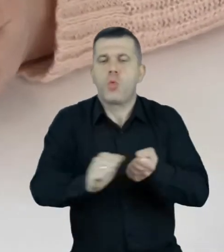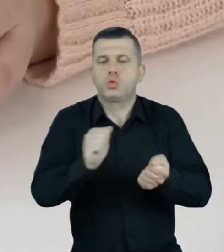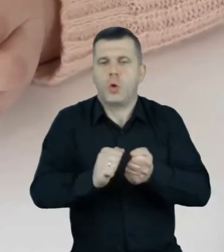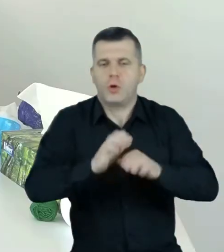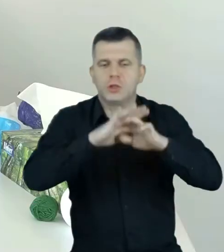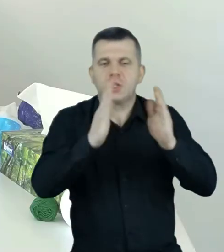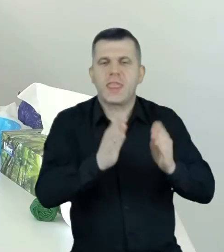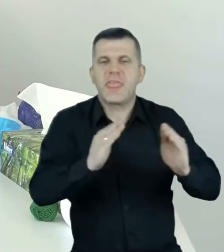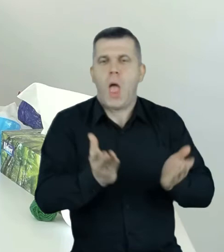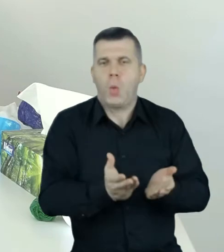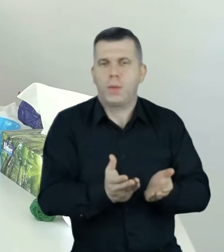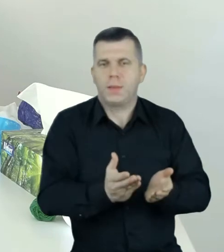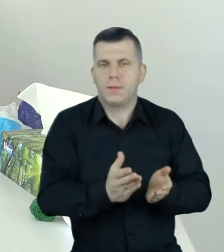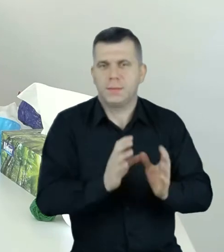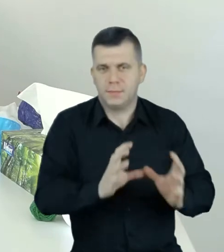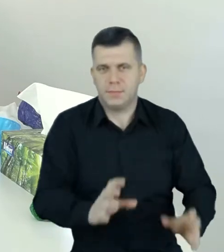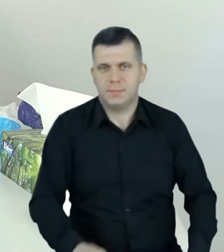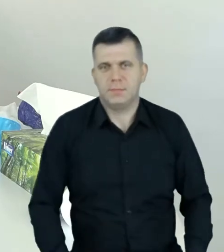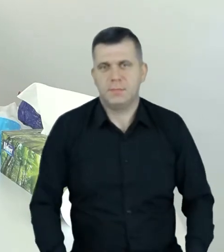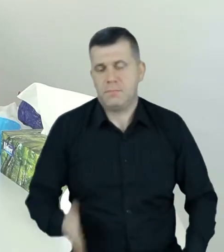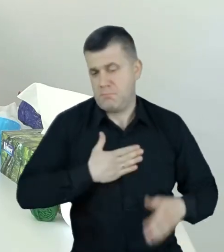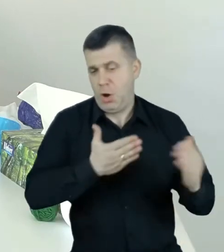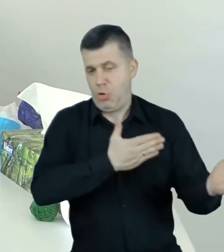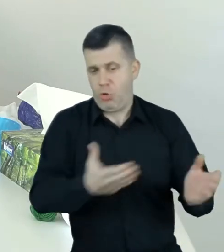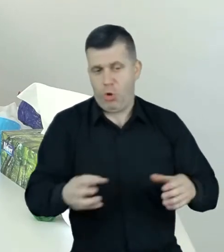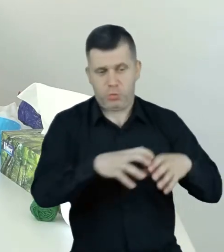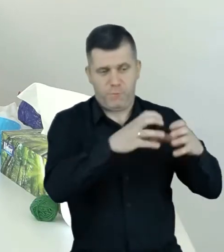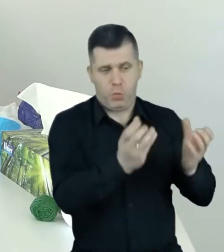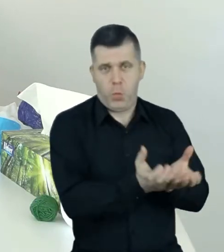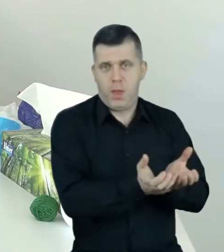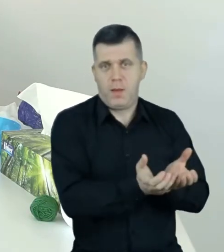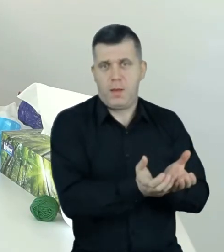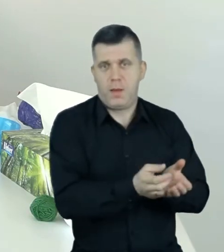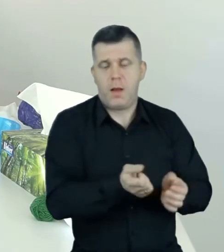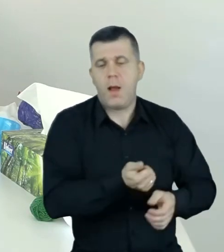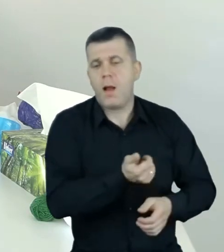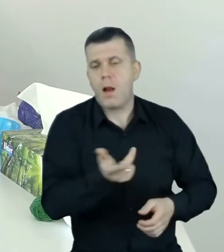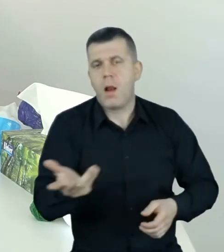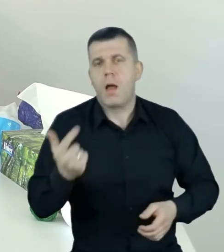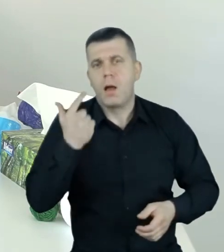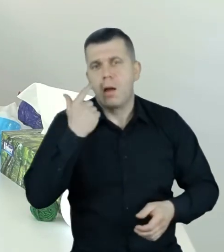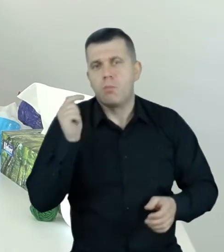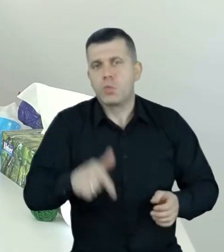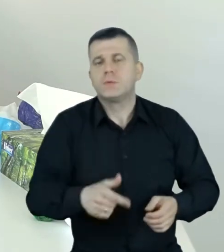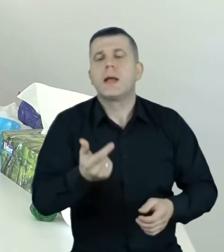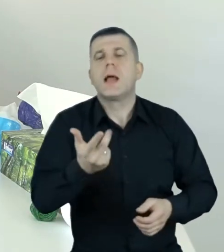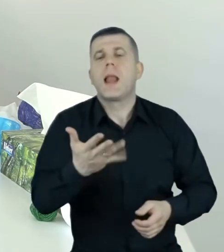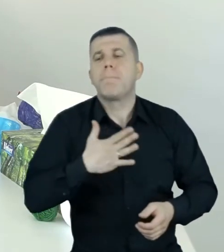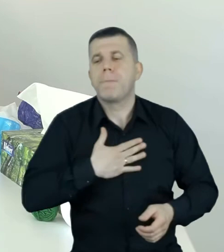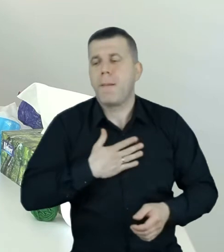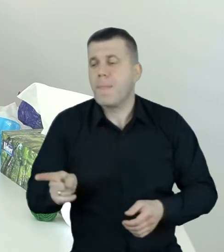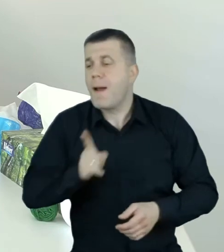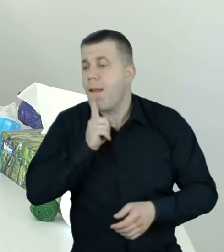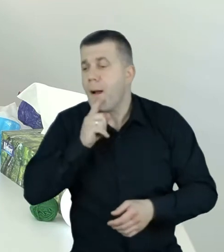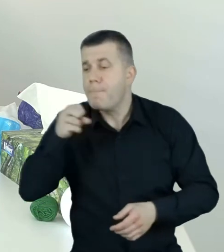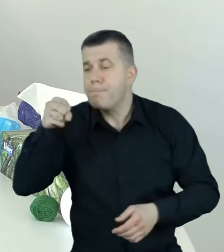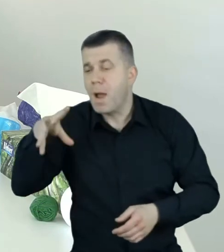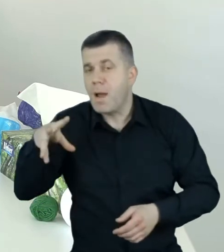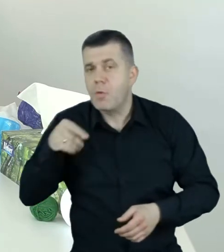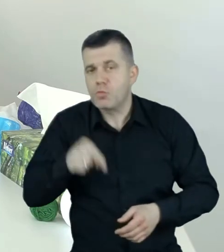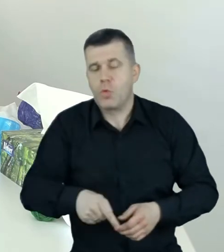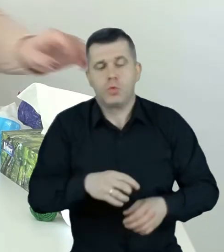uszkodził kształtu balonika się pozbyliśmy mamy gotową kuleczkę i tych kuleczek Musimy przygotować tyle ile mamy